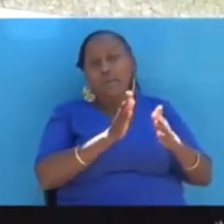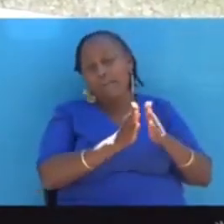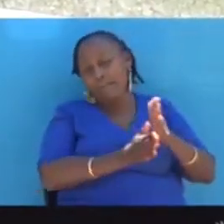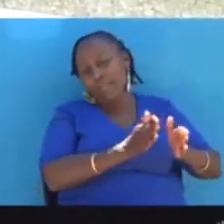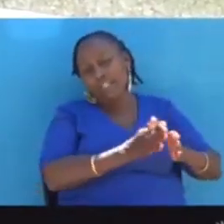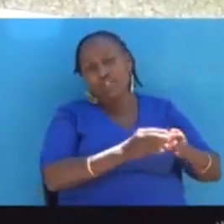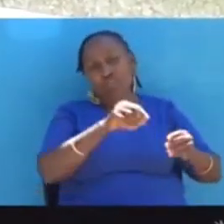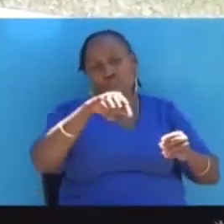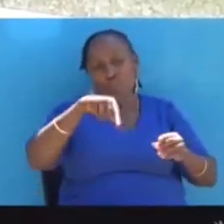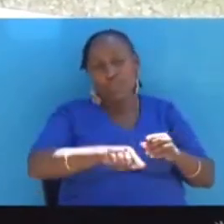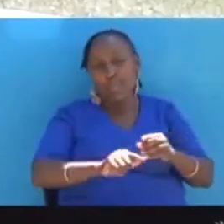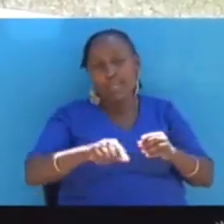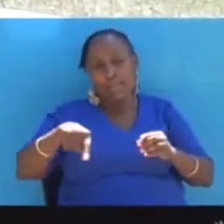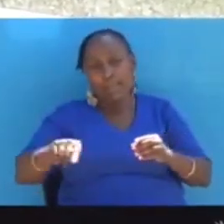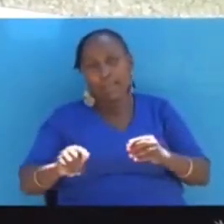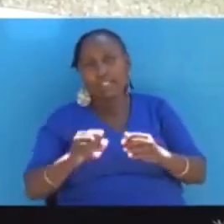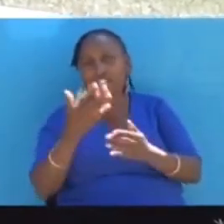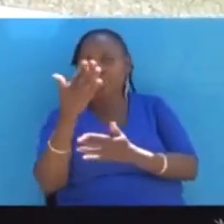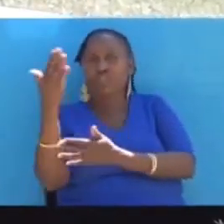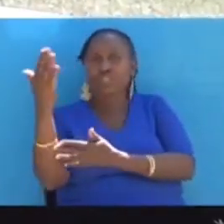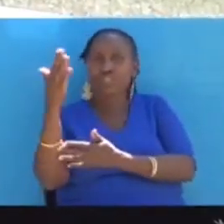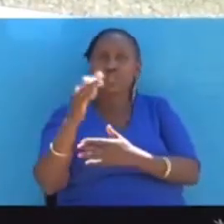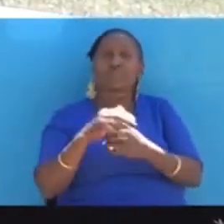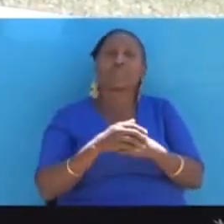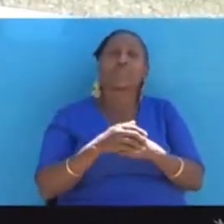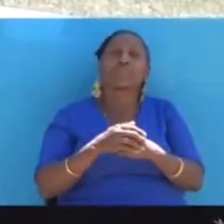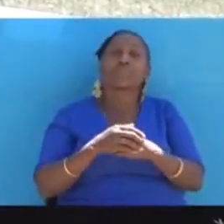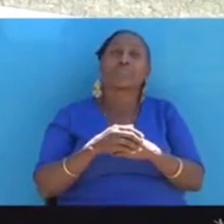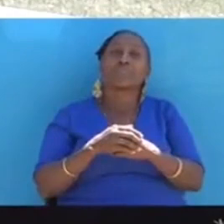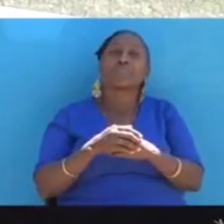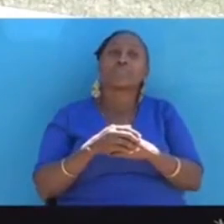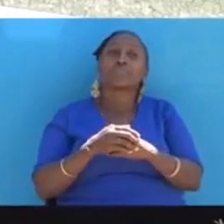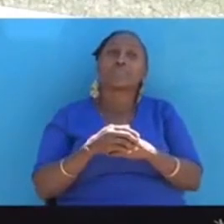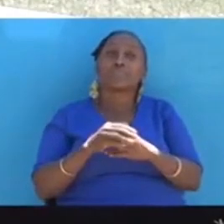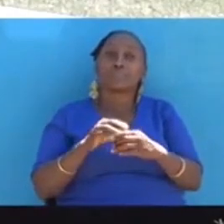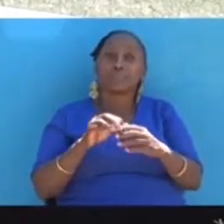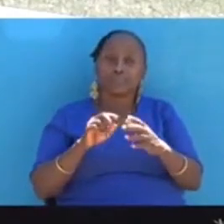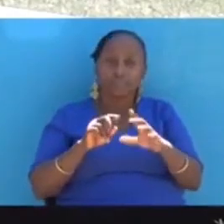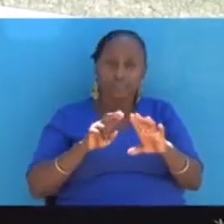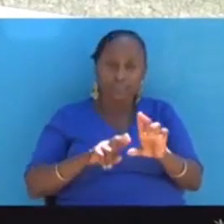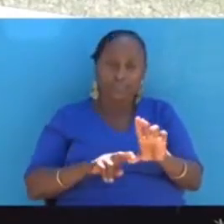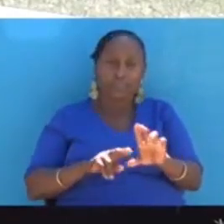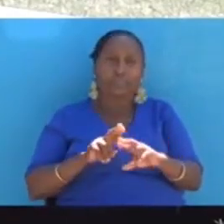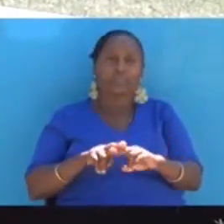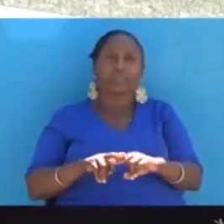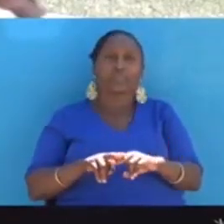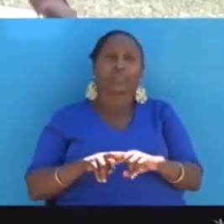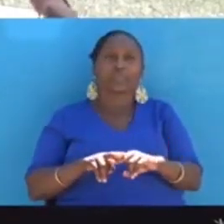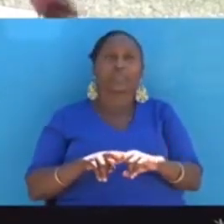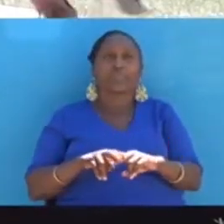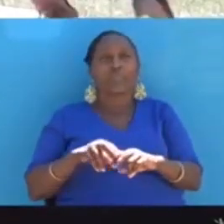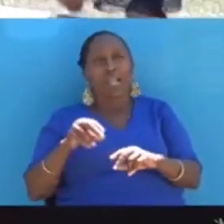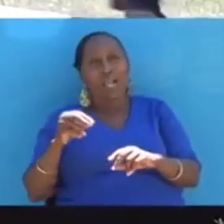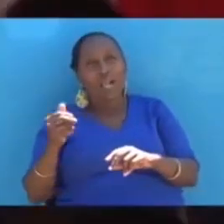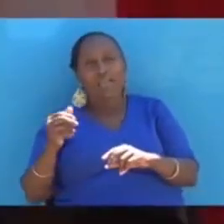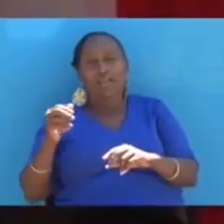mkono, mumuombe afaulu, ndio Kenya yetu ikae sawa sawa. Kaa chini waziri. Pia tuko na